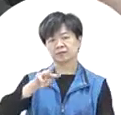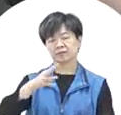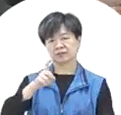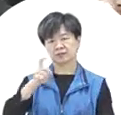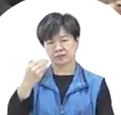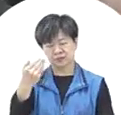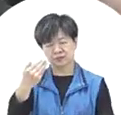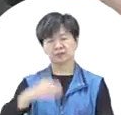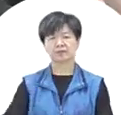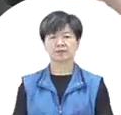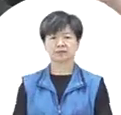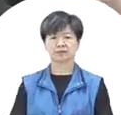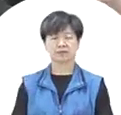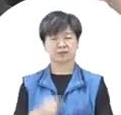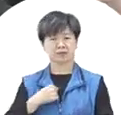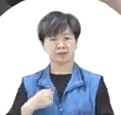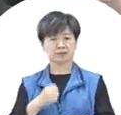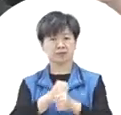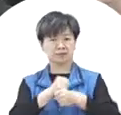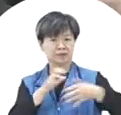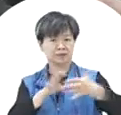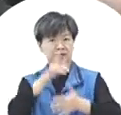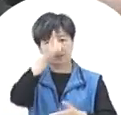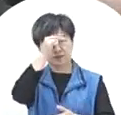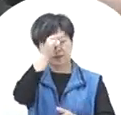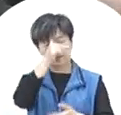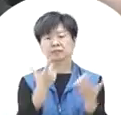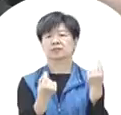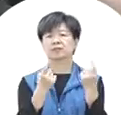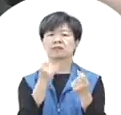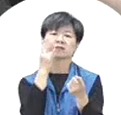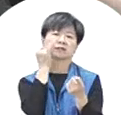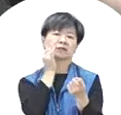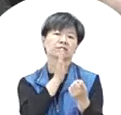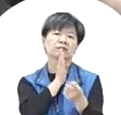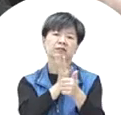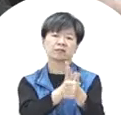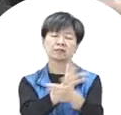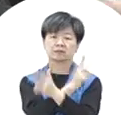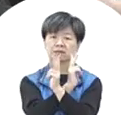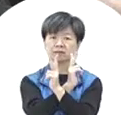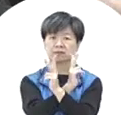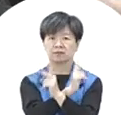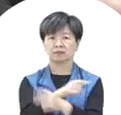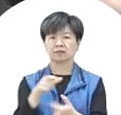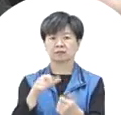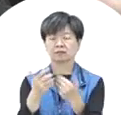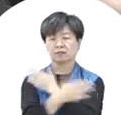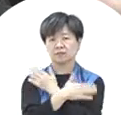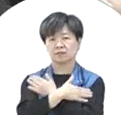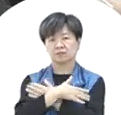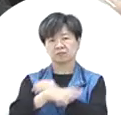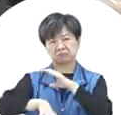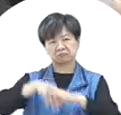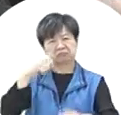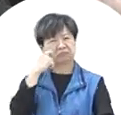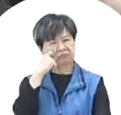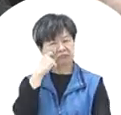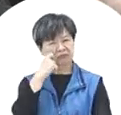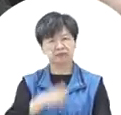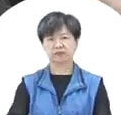另外呢，像是我的同事黄淑君齁、哦、他也是一个家长。淑君，请问板桥公幼难不难抽？